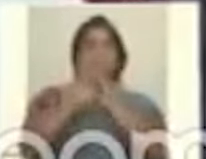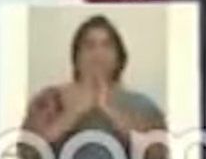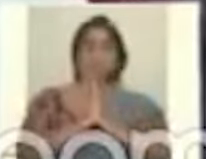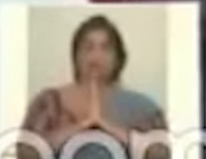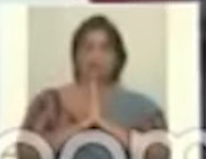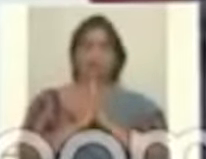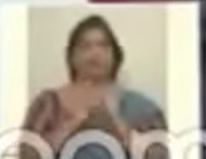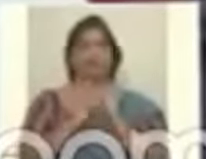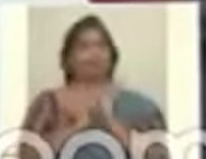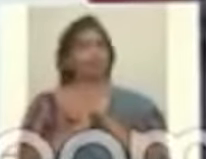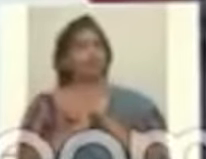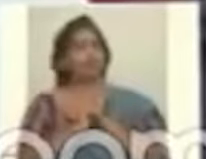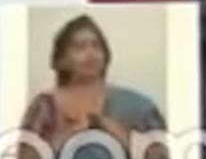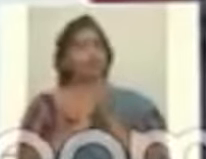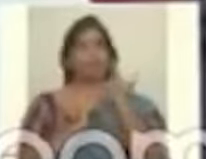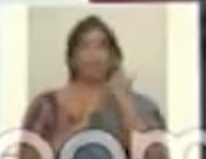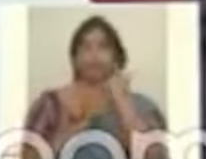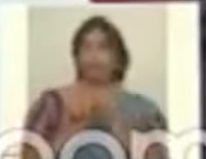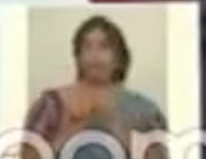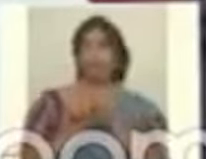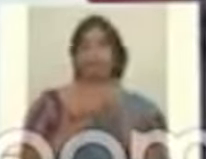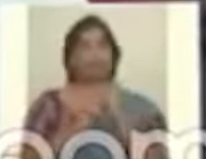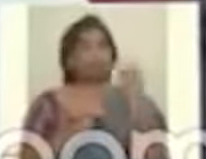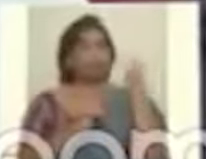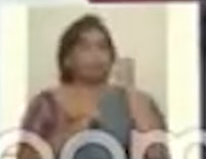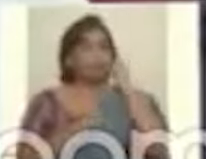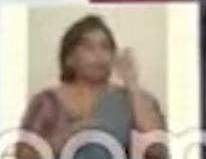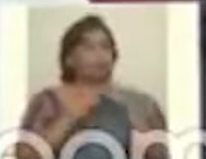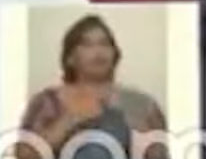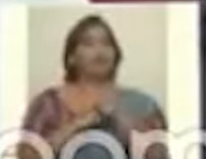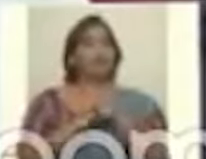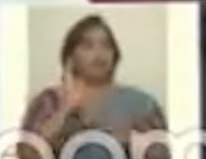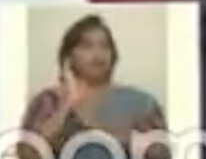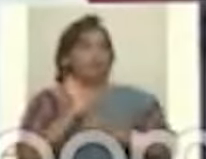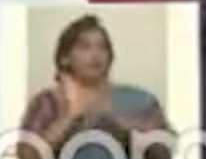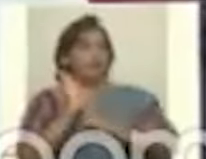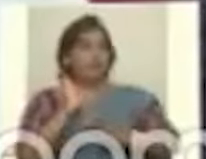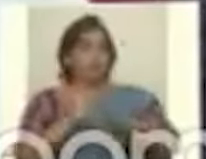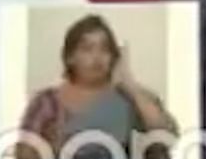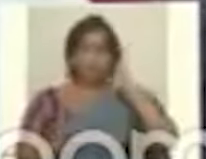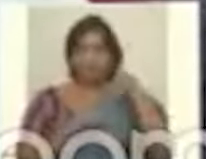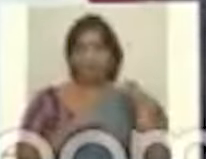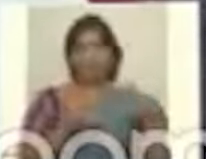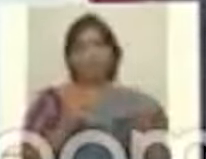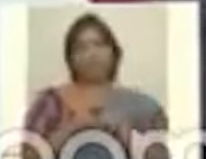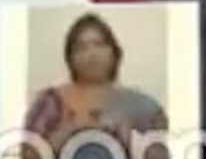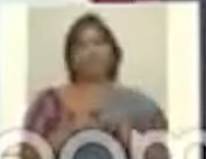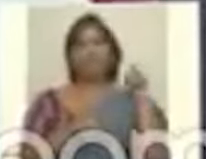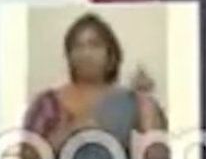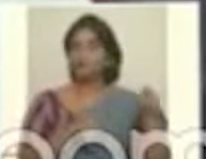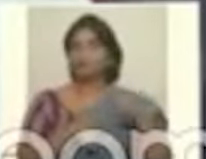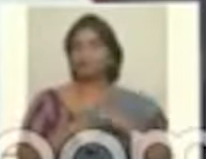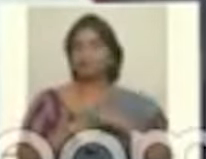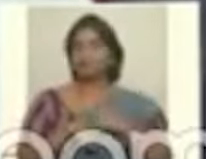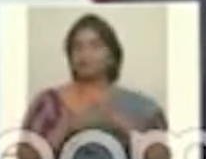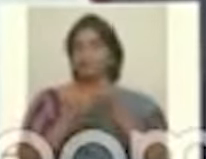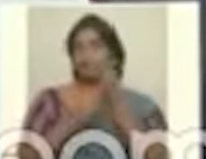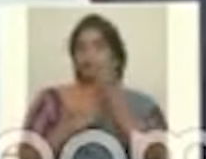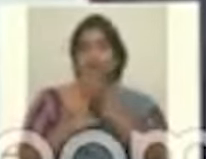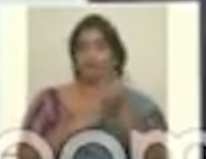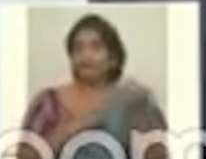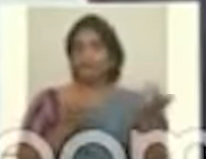ඉතා දුප්පත්, දුගී දුප්පත් මුස්ලිම් ජනතාව ඉන්නවා ඈත පිටිසර ගම්මානවල. ඔවුන්ට මේ අවස්ථාව ලබා දෙන්නේ